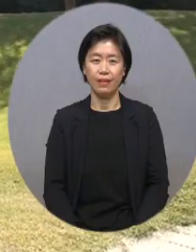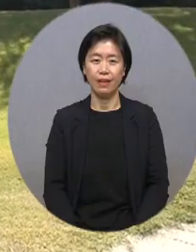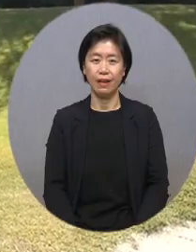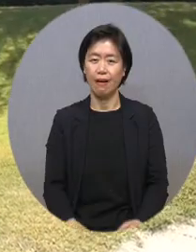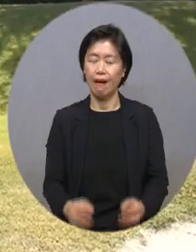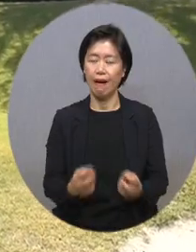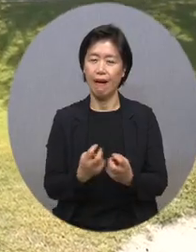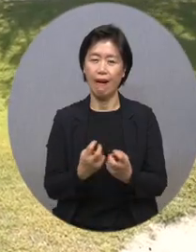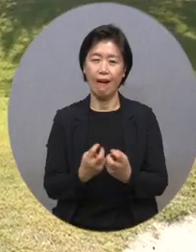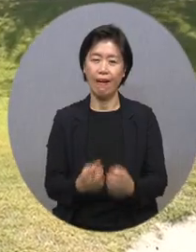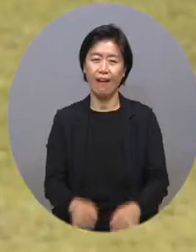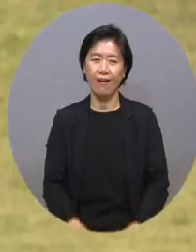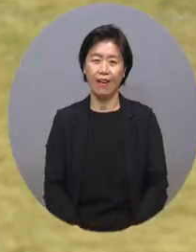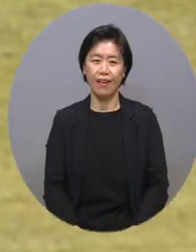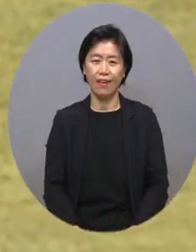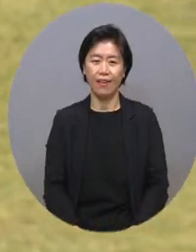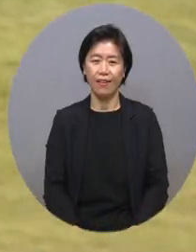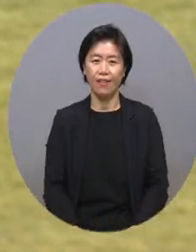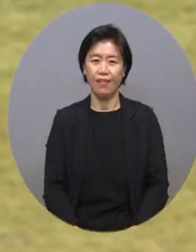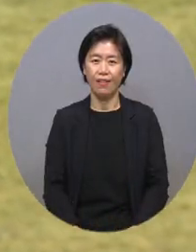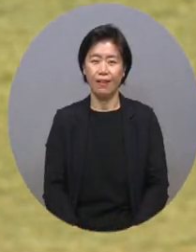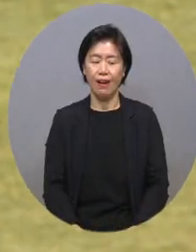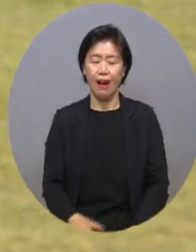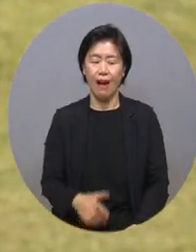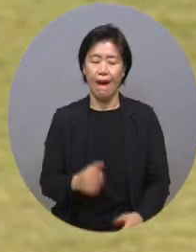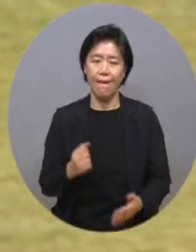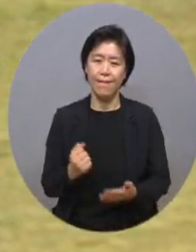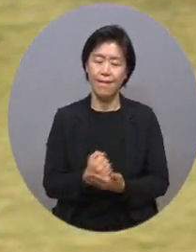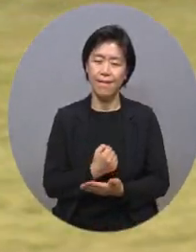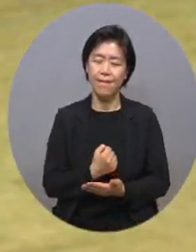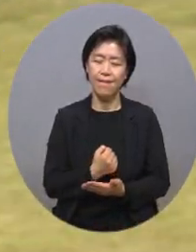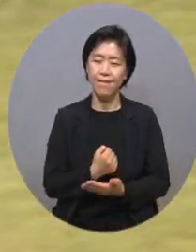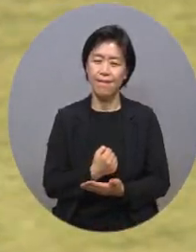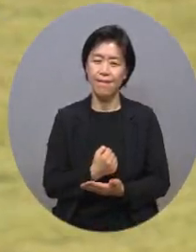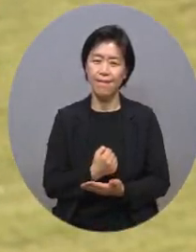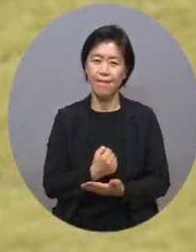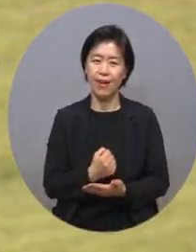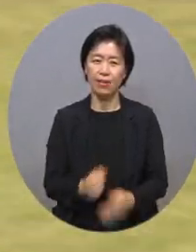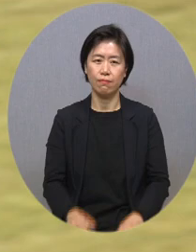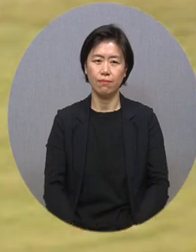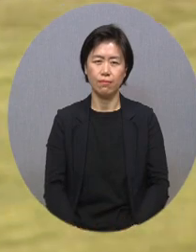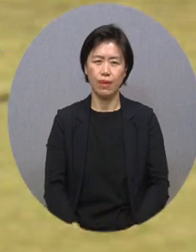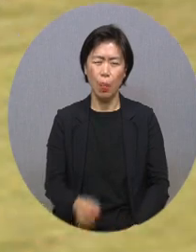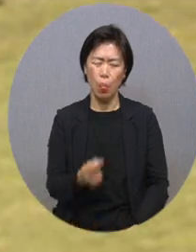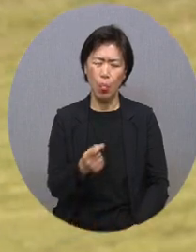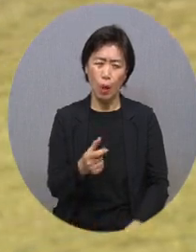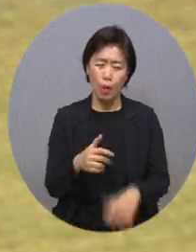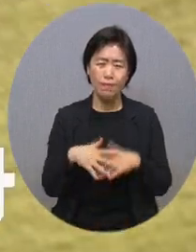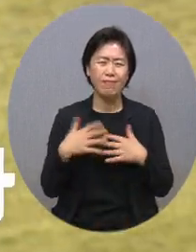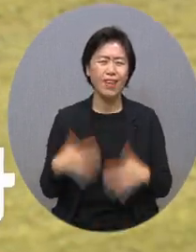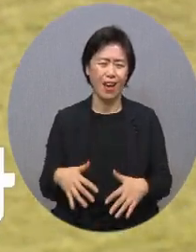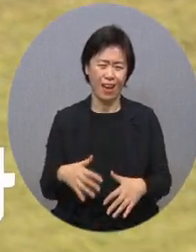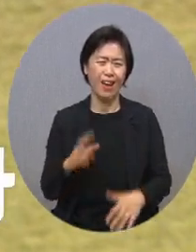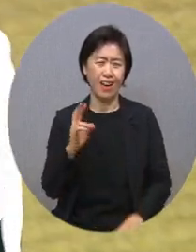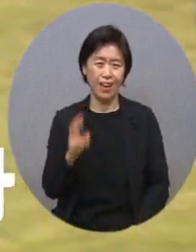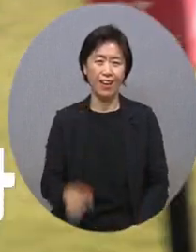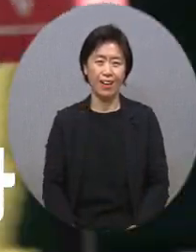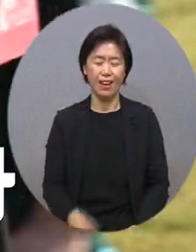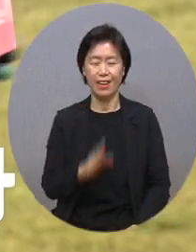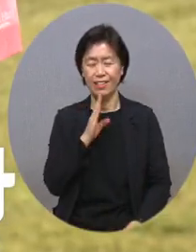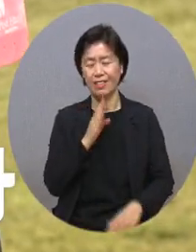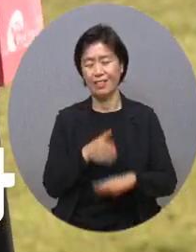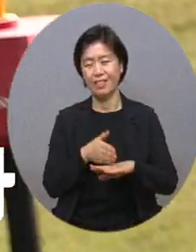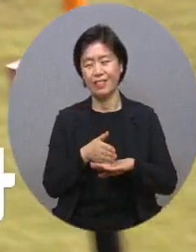내려봐. 아! 내려봐 어떻게? 버린데. 아! 약했어. 아, 감사합니다. 나이스. 아, 약했어. 나이스